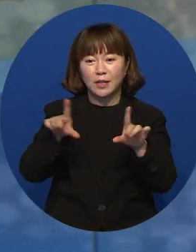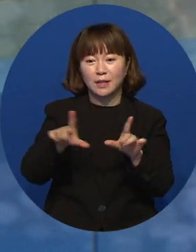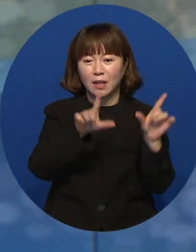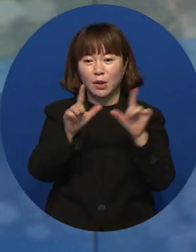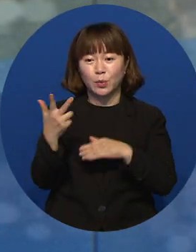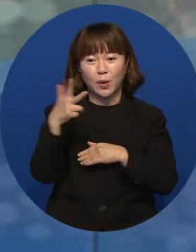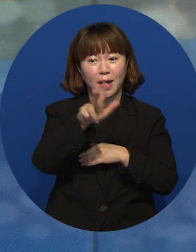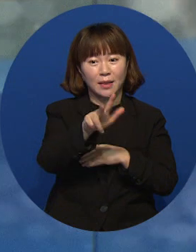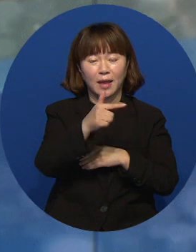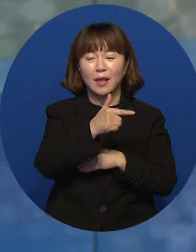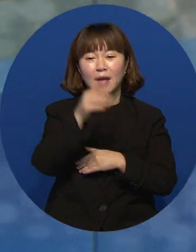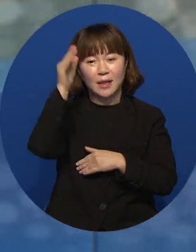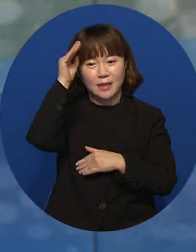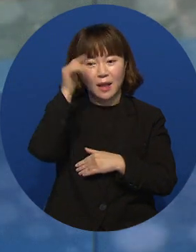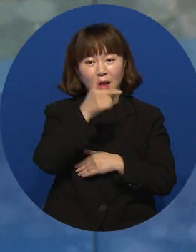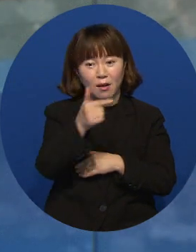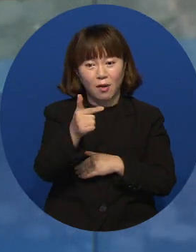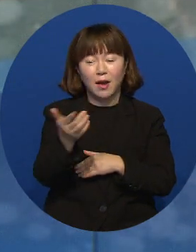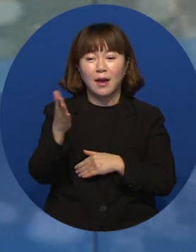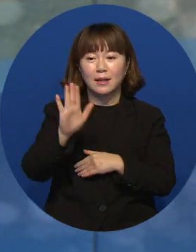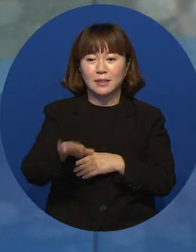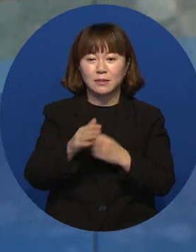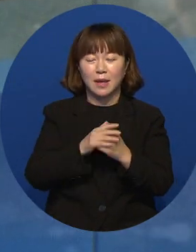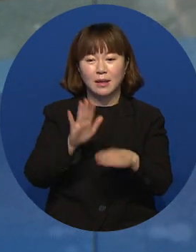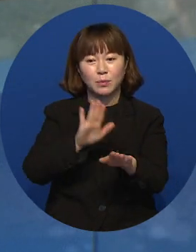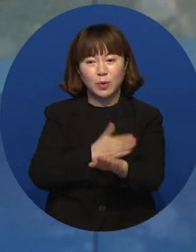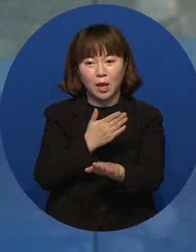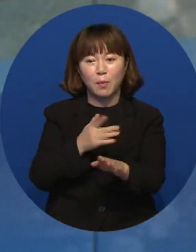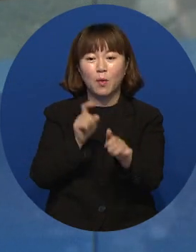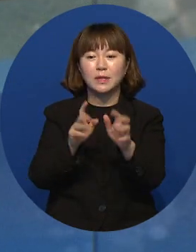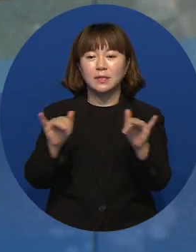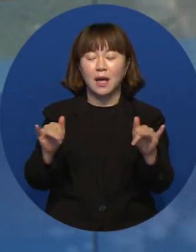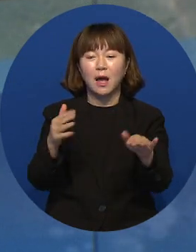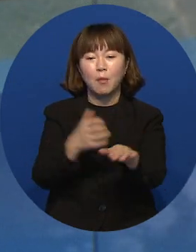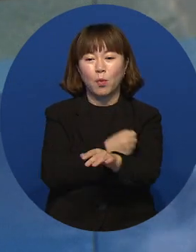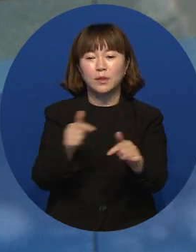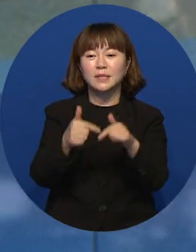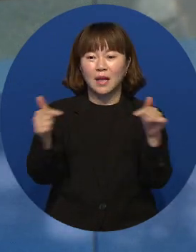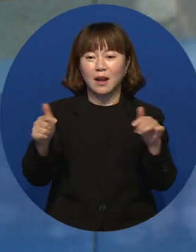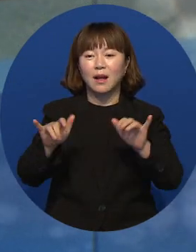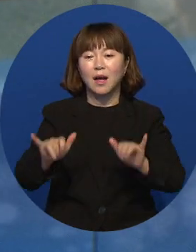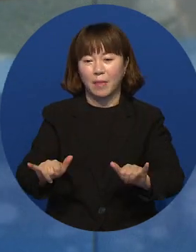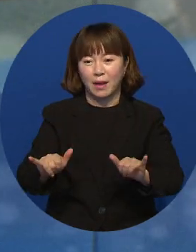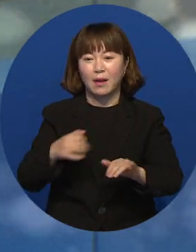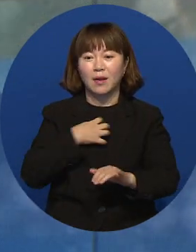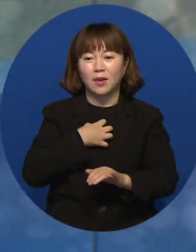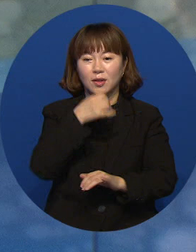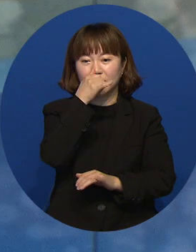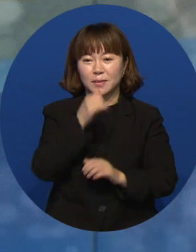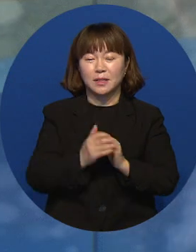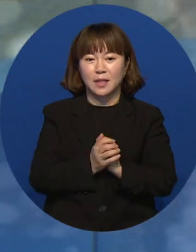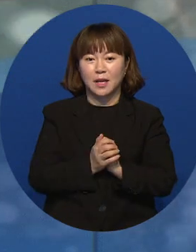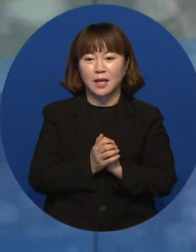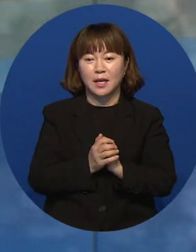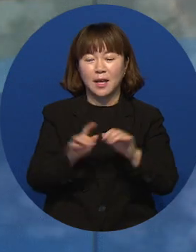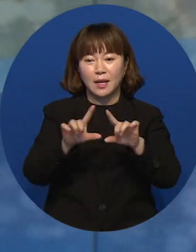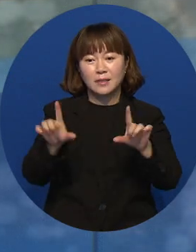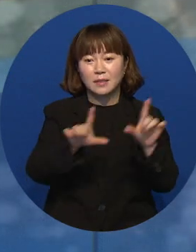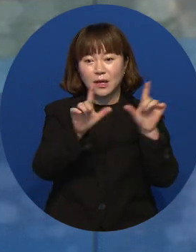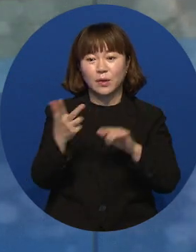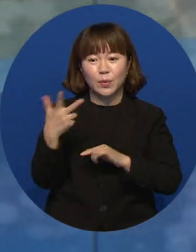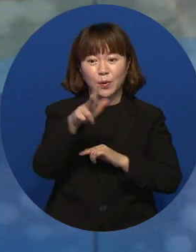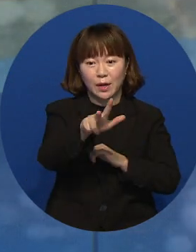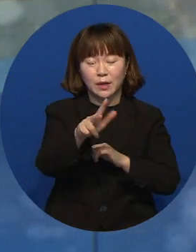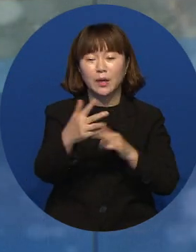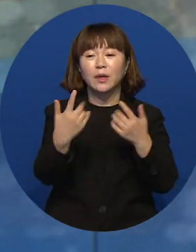기대감과 함께 자체 방어 완화 로 확장자가 폭증할 수도 있다는 또 우려도 큰게 사실입니다 일상으로 들어가기 위한 전제 조건은